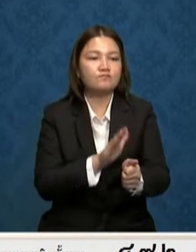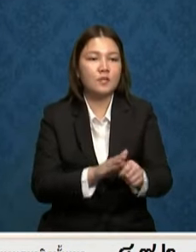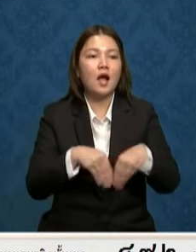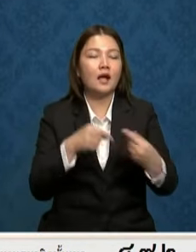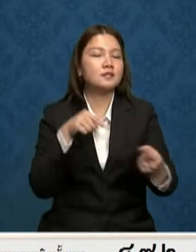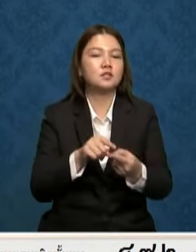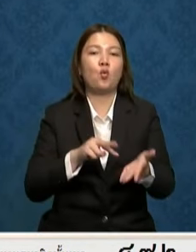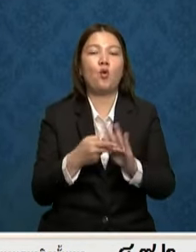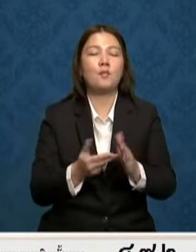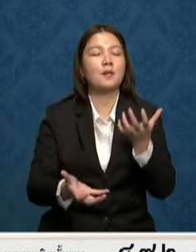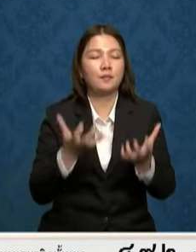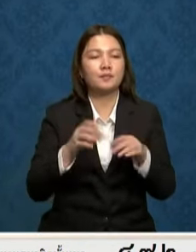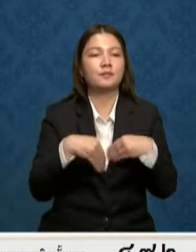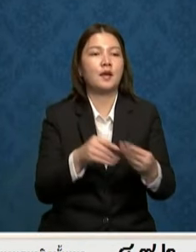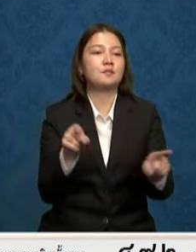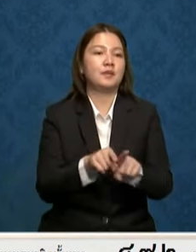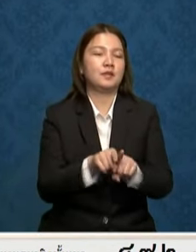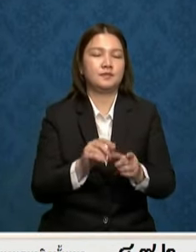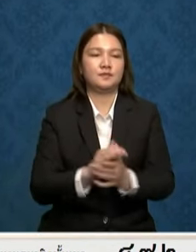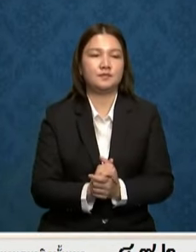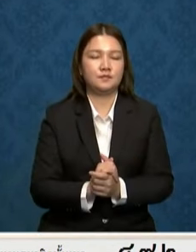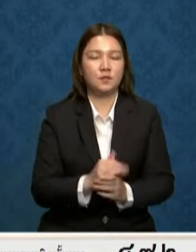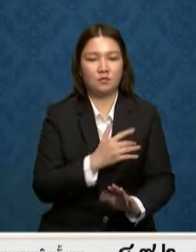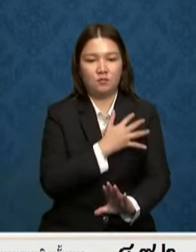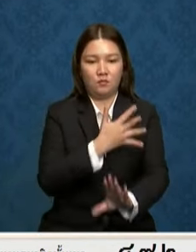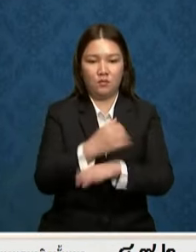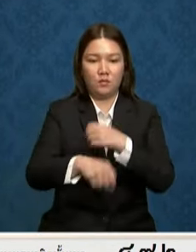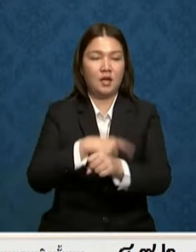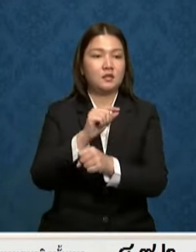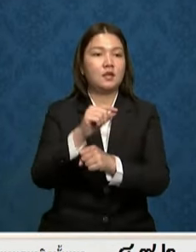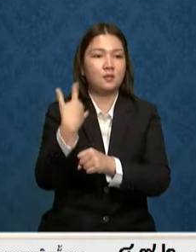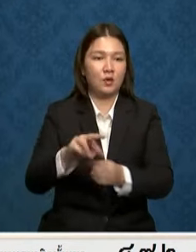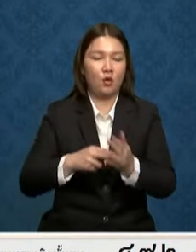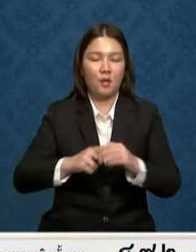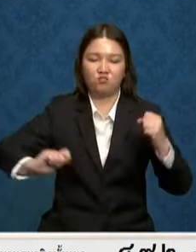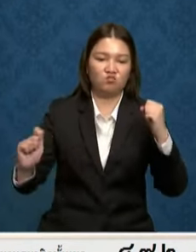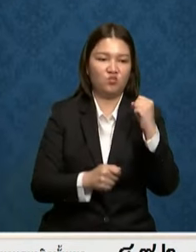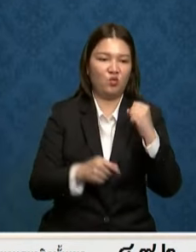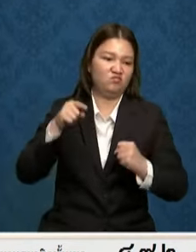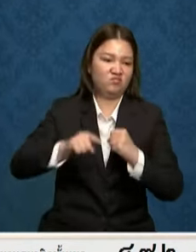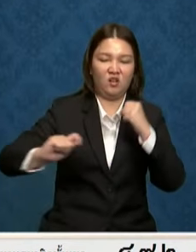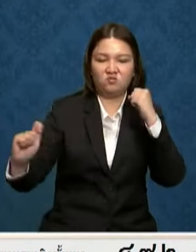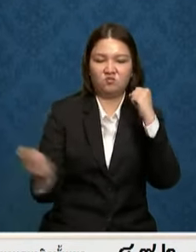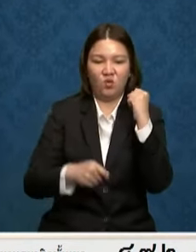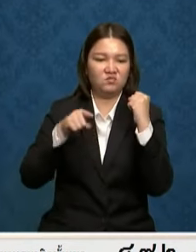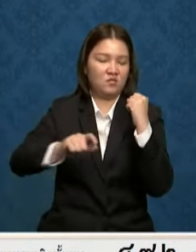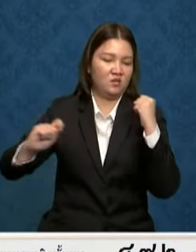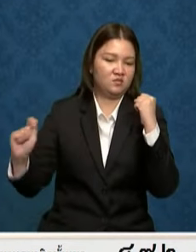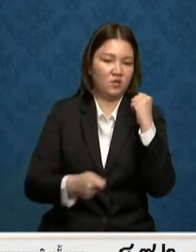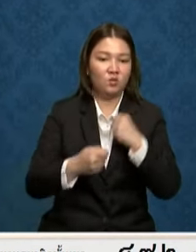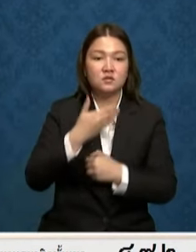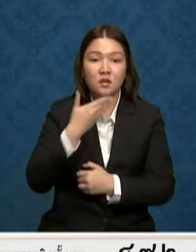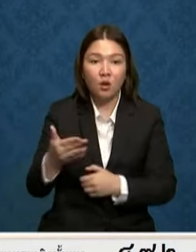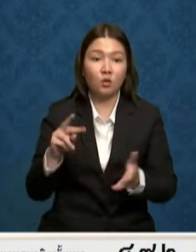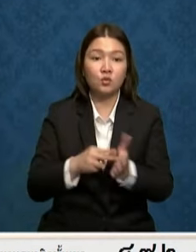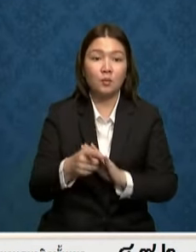สังคมไทยเนี่ย 20ปีที่ผ่านมาเนี่ยเราใช้กฎหมายเราใช้การลงทันมาโดยตลอดนะแล้วมันก็ไม่